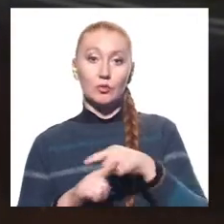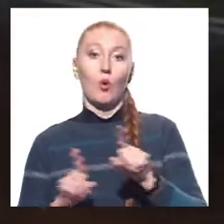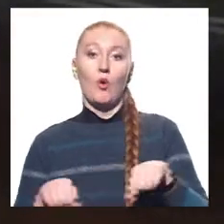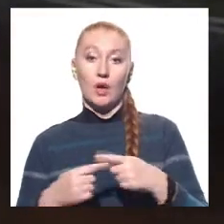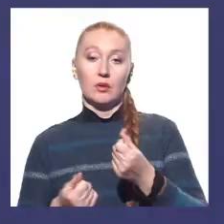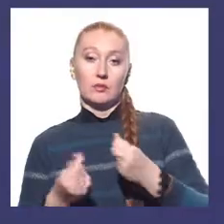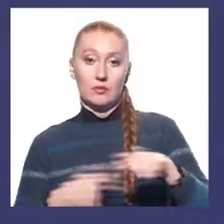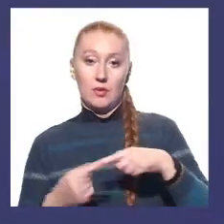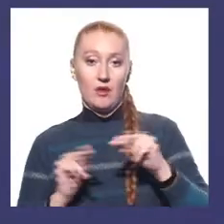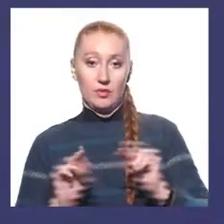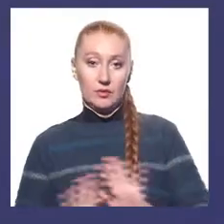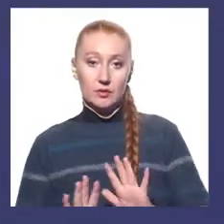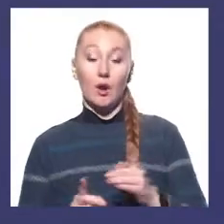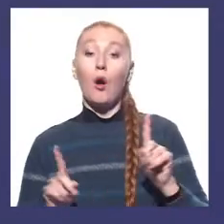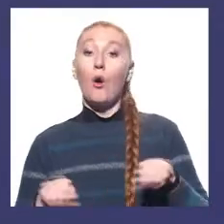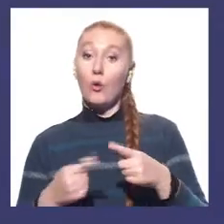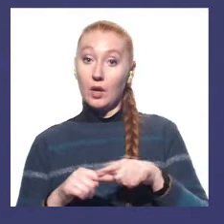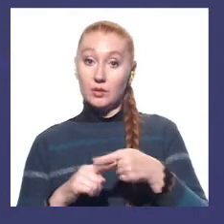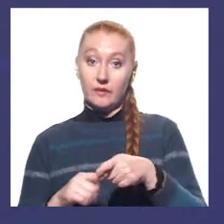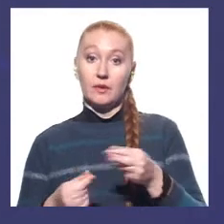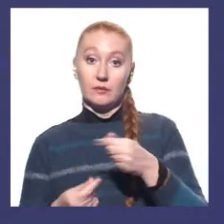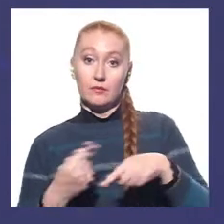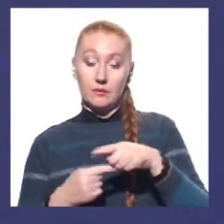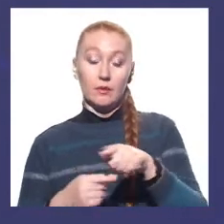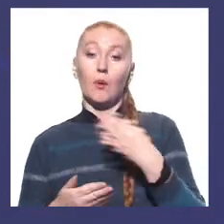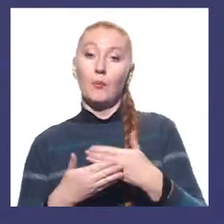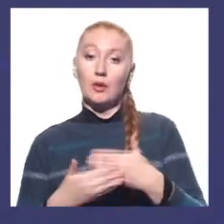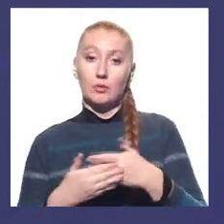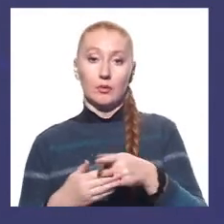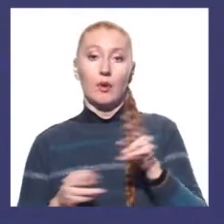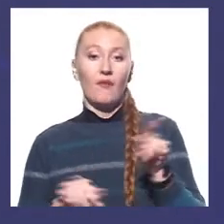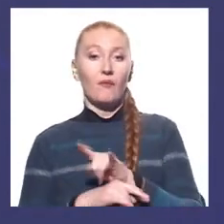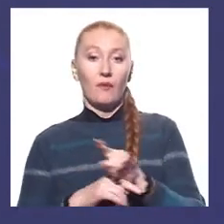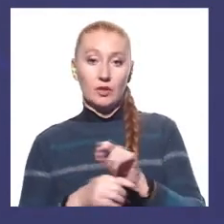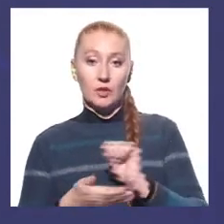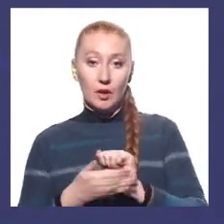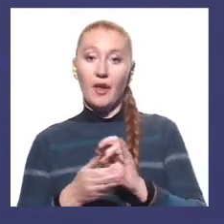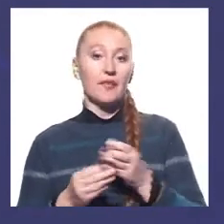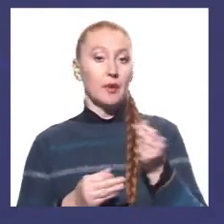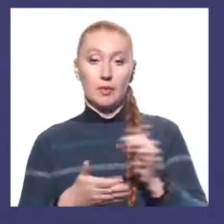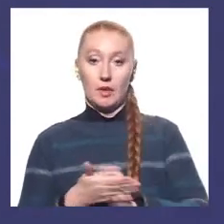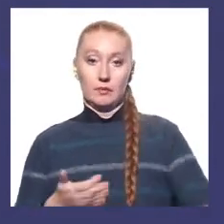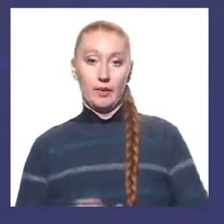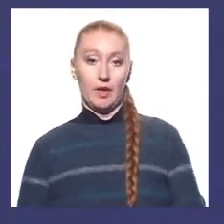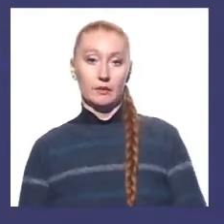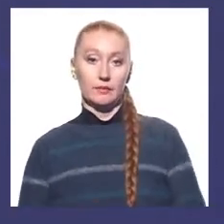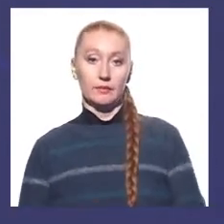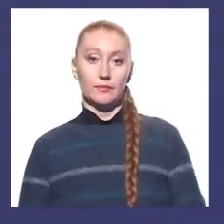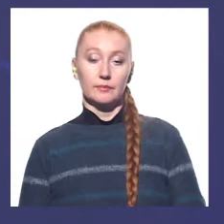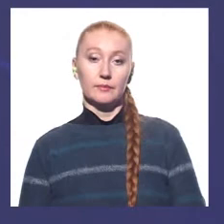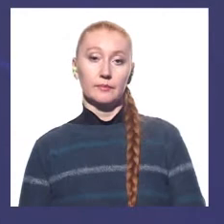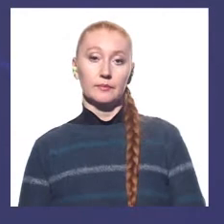організацію оборудки. Організаторів конвертаційного центру підозрюють у підробці документів та несплаті податків.